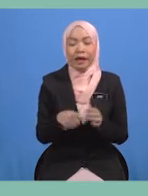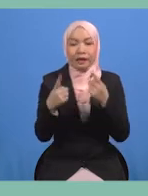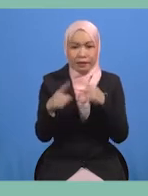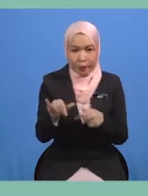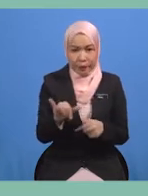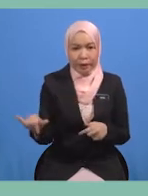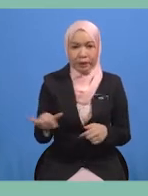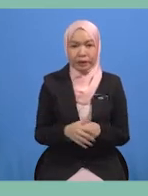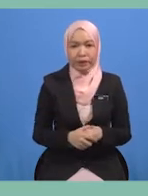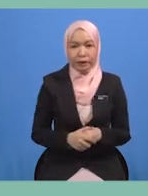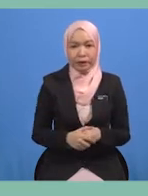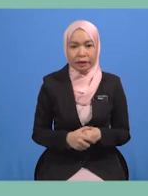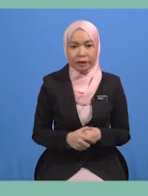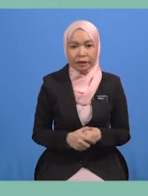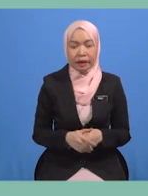Jawapannya,